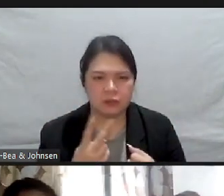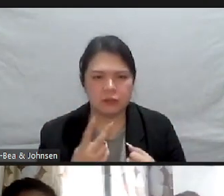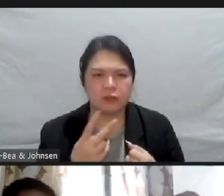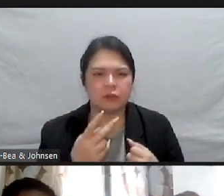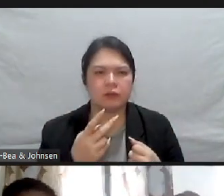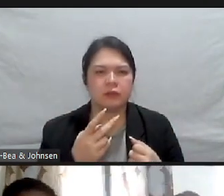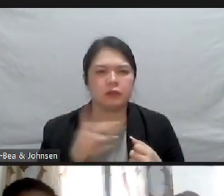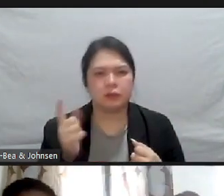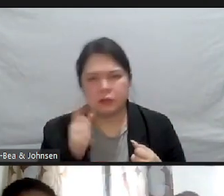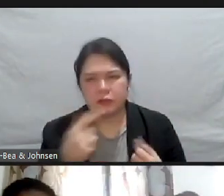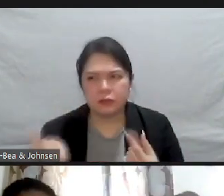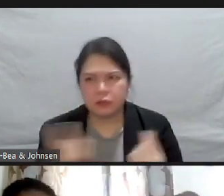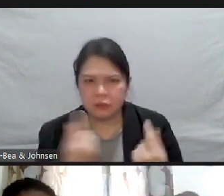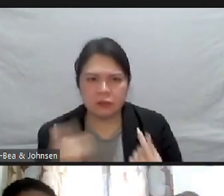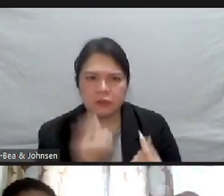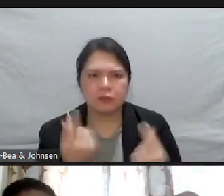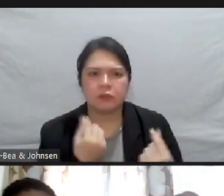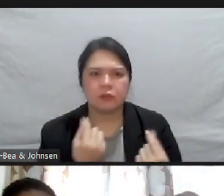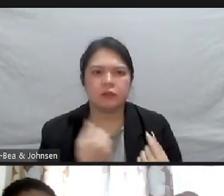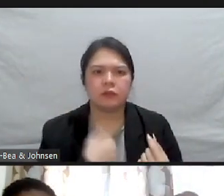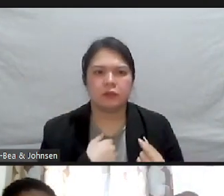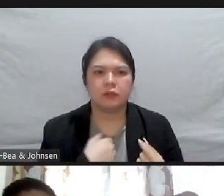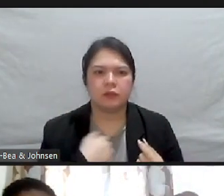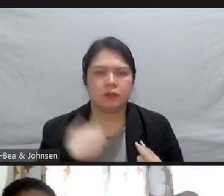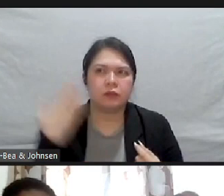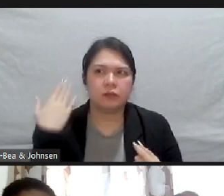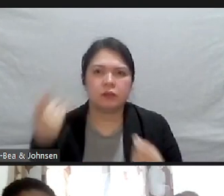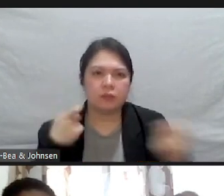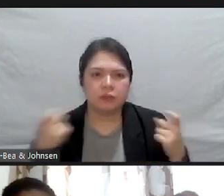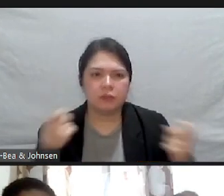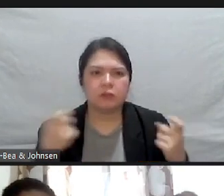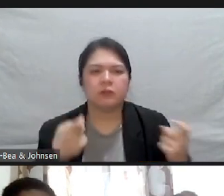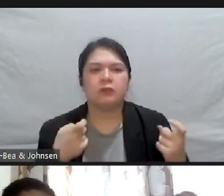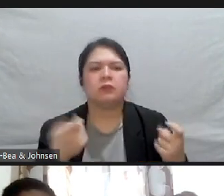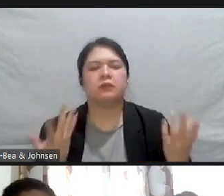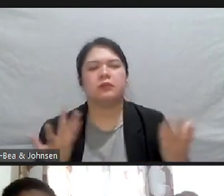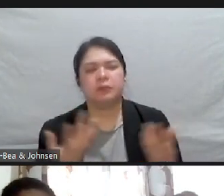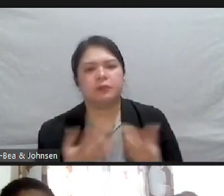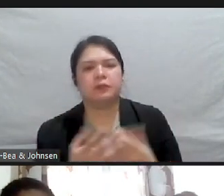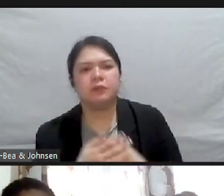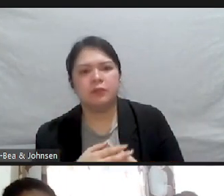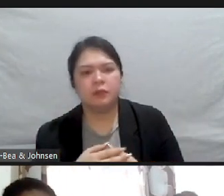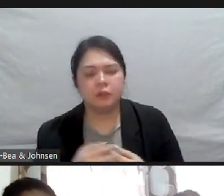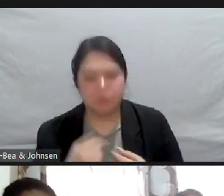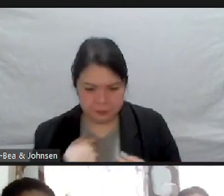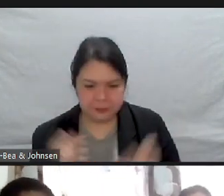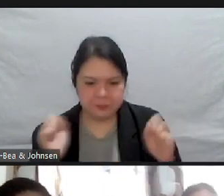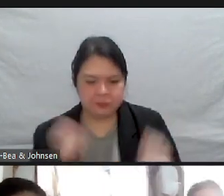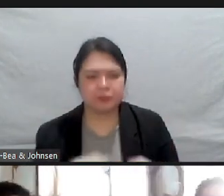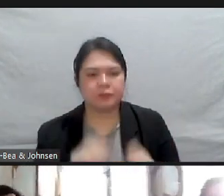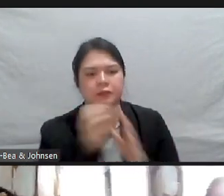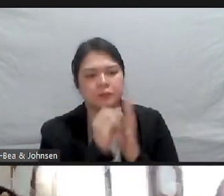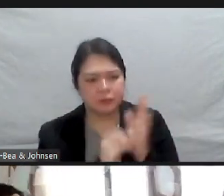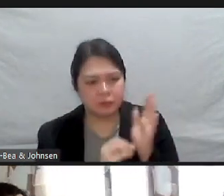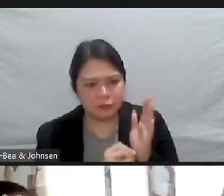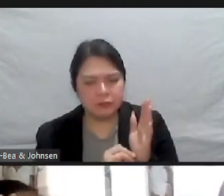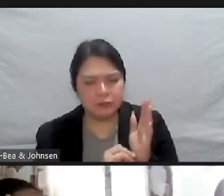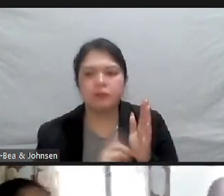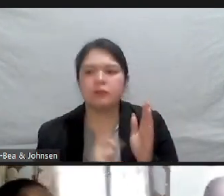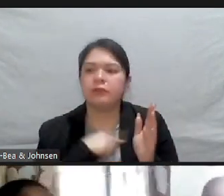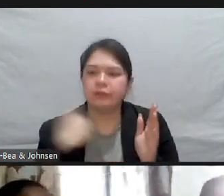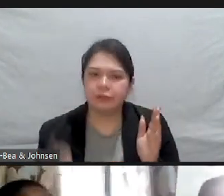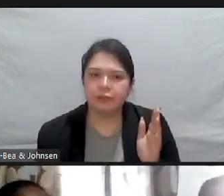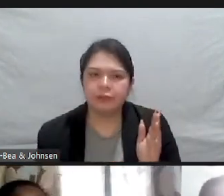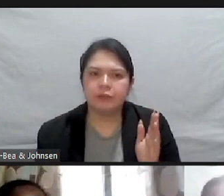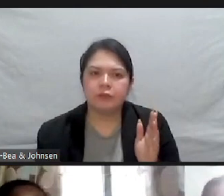Anong pwede kong magawa sa panahon ko, sa administration ko? Ganyan. Ano? O, kaya ko lang ito. Kayo naman nasusunod.